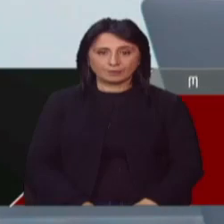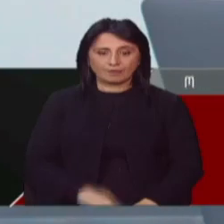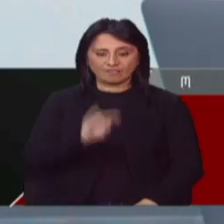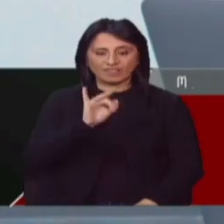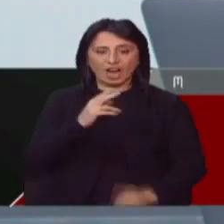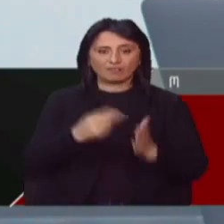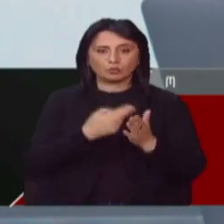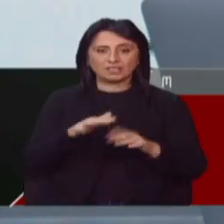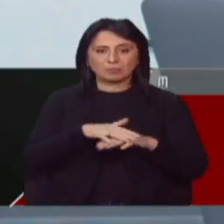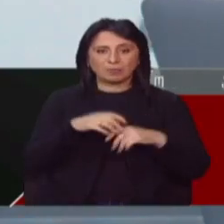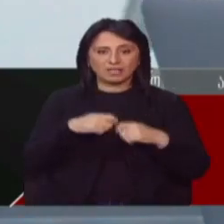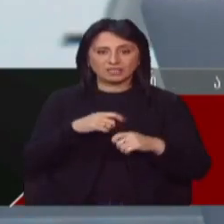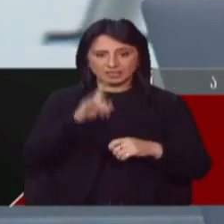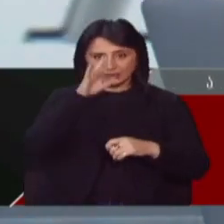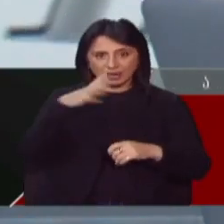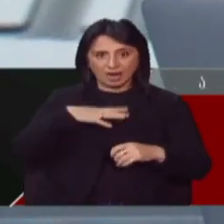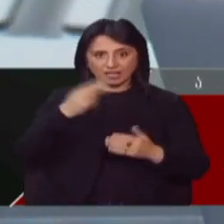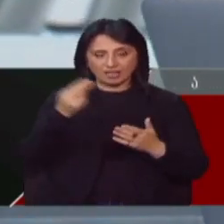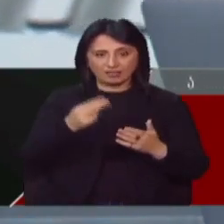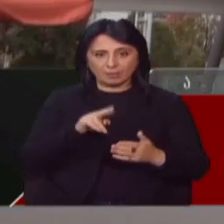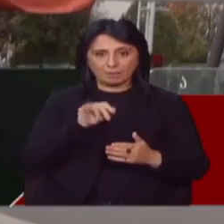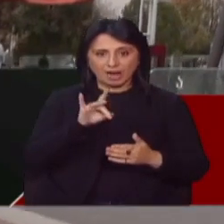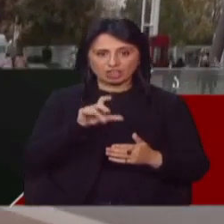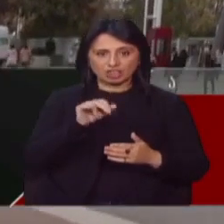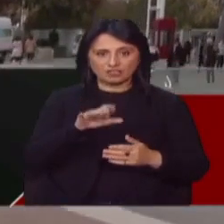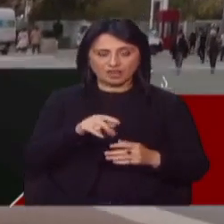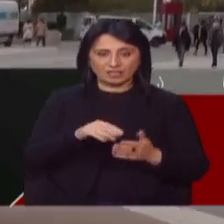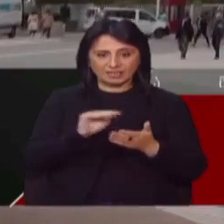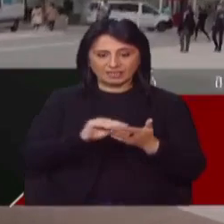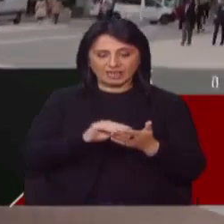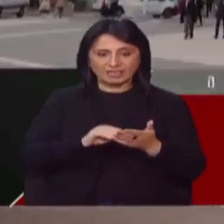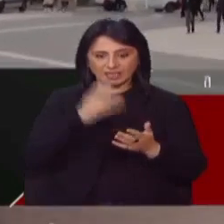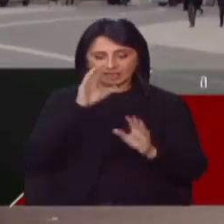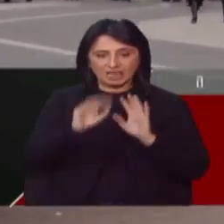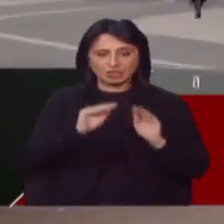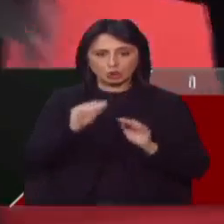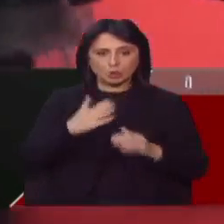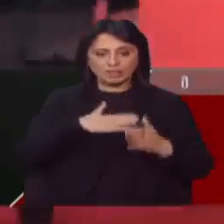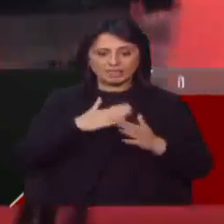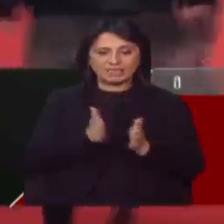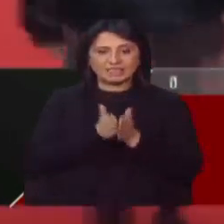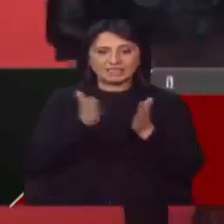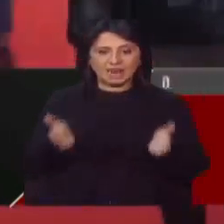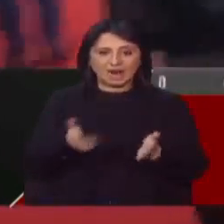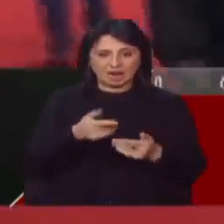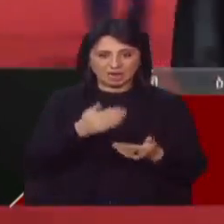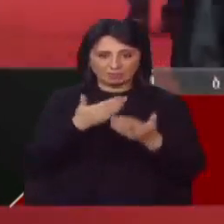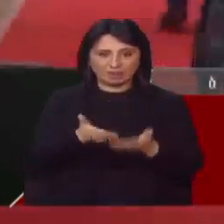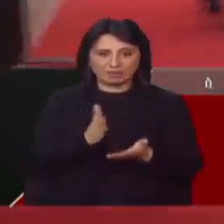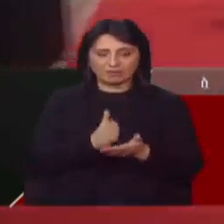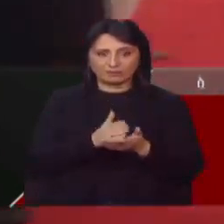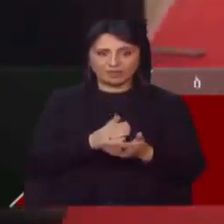ფრანკფურტის წიგნის ბაზრობაზე ცნობილი ქართველი მხატვრის ირაკლი ფარჯიანის მიერ გადაწერილი და დასურათებული სახარებების ფაქსიმილე გამოცემებია